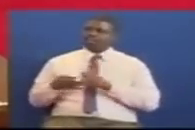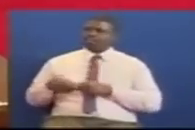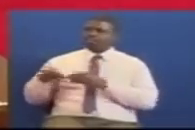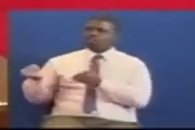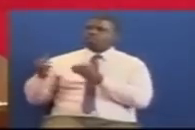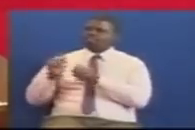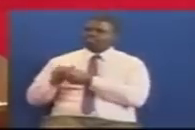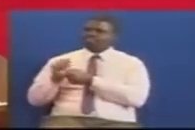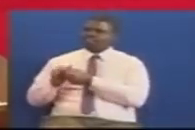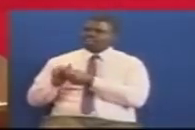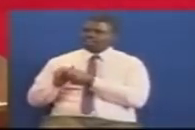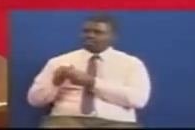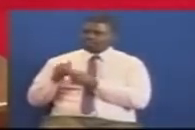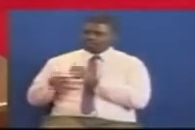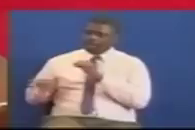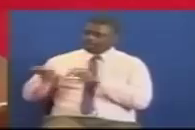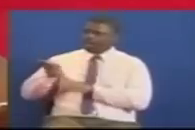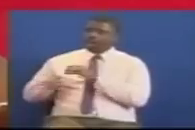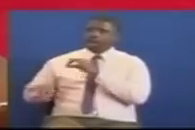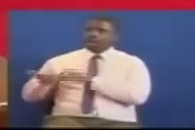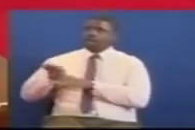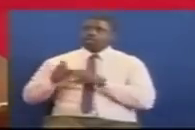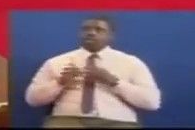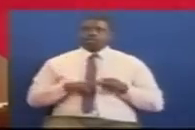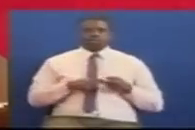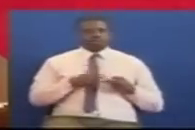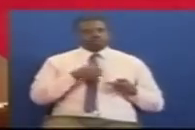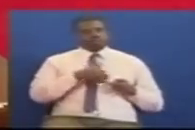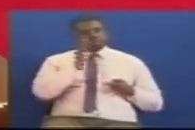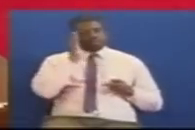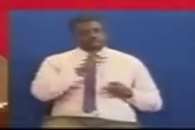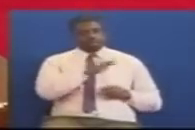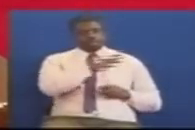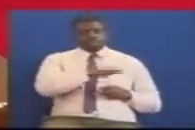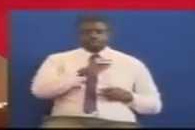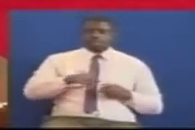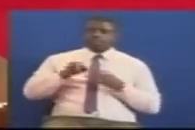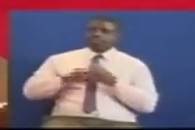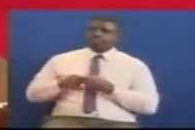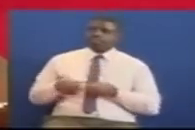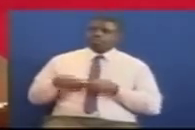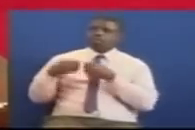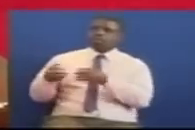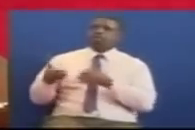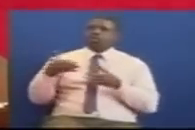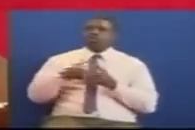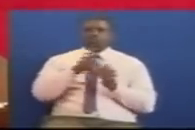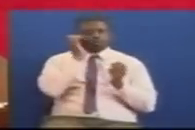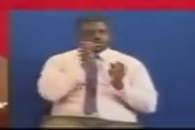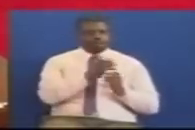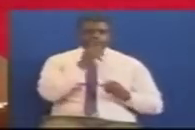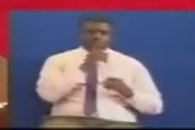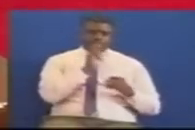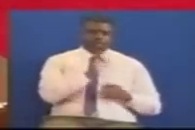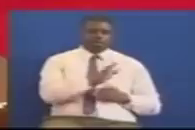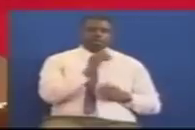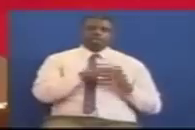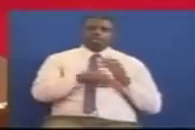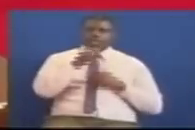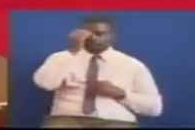Mwenyekiti, serikali itaendelea kuweka mazingira rafiki kwa wanafunzi wote ili wafikie malengo yao katika elimu.